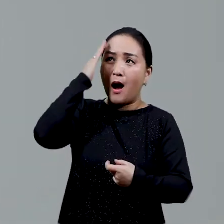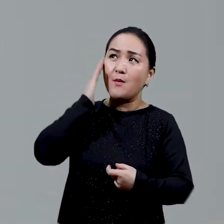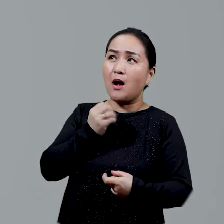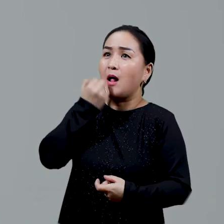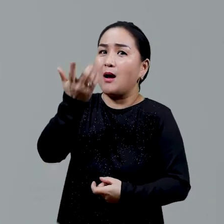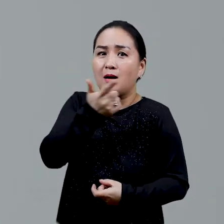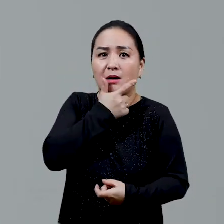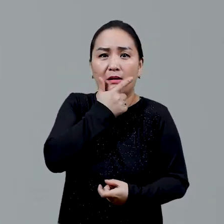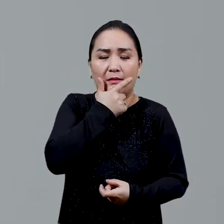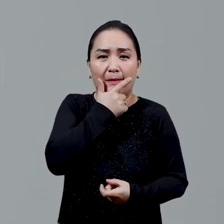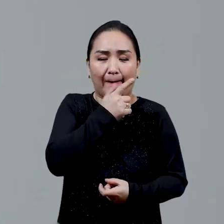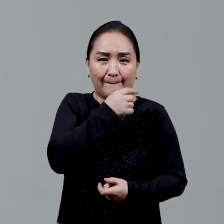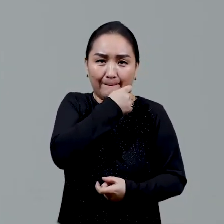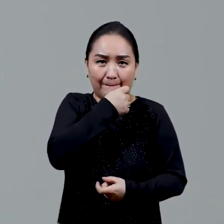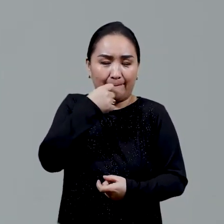юм байлээ.